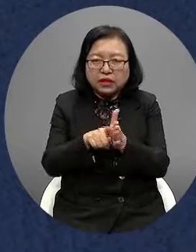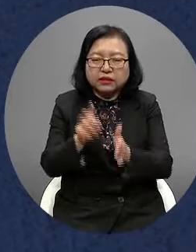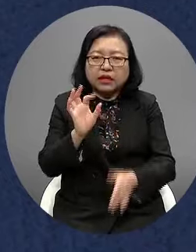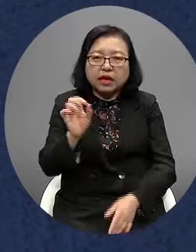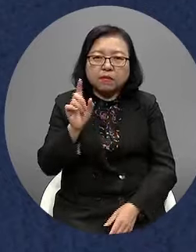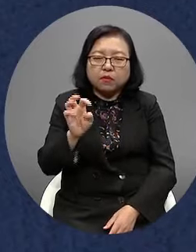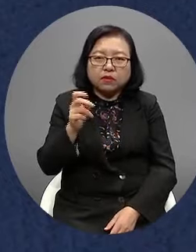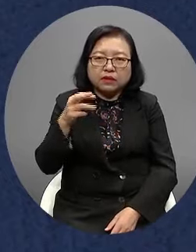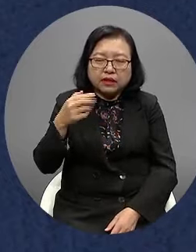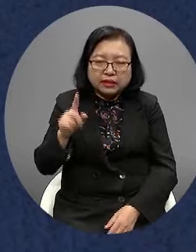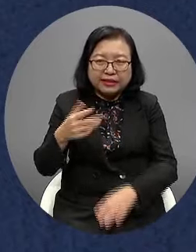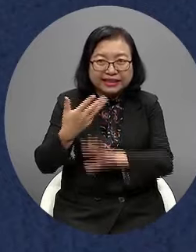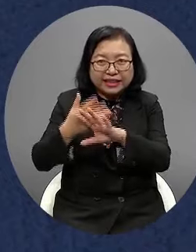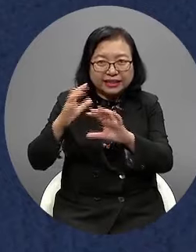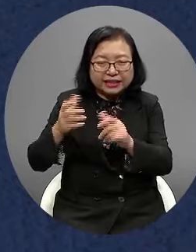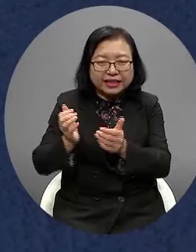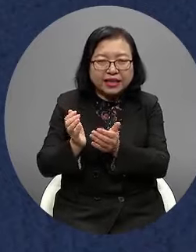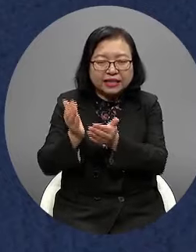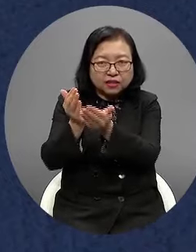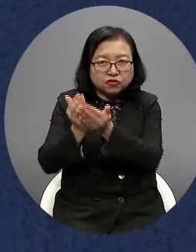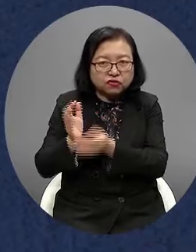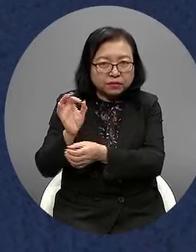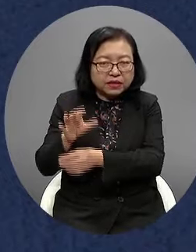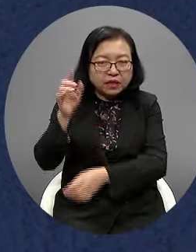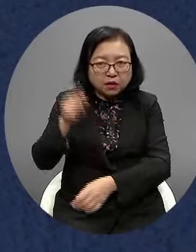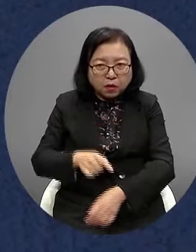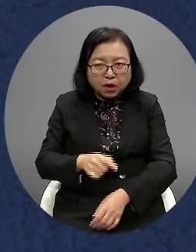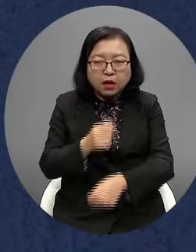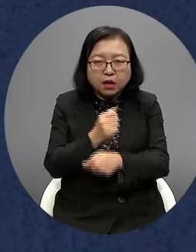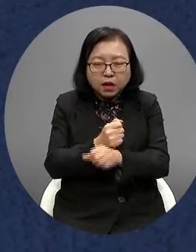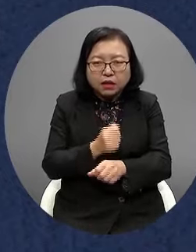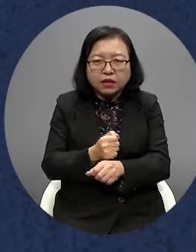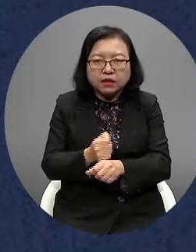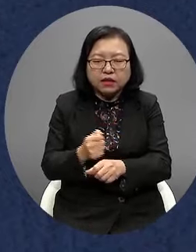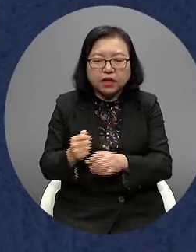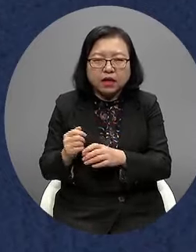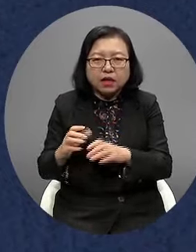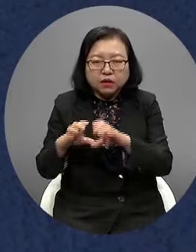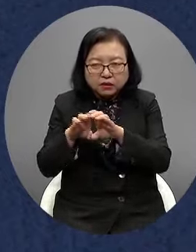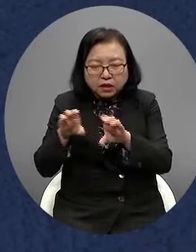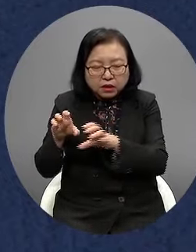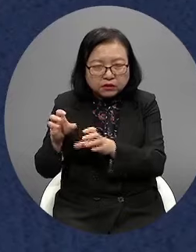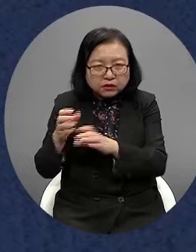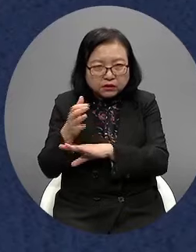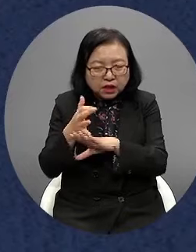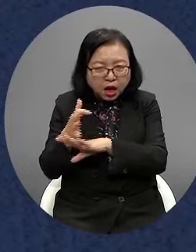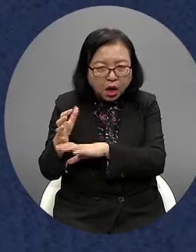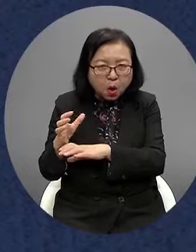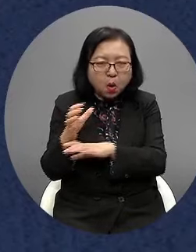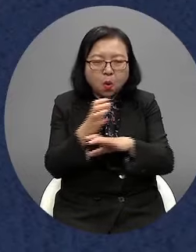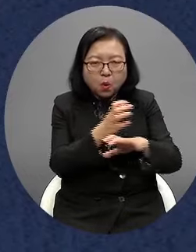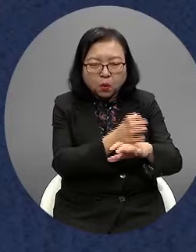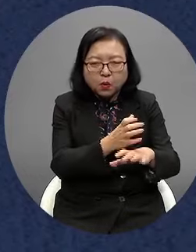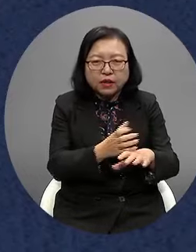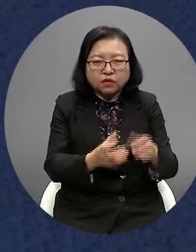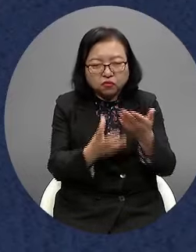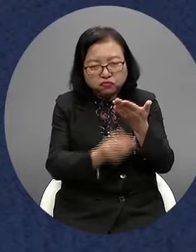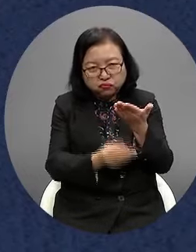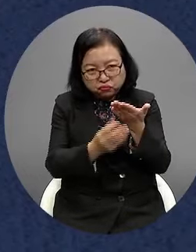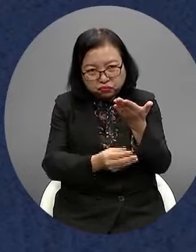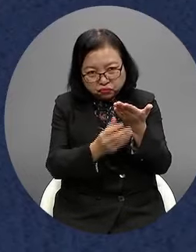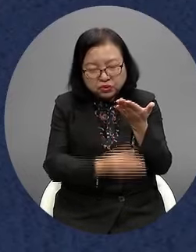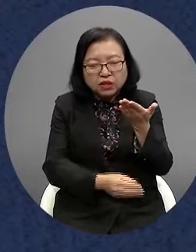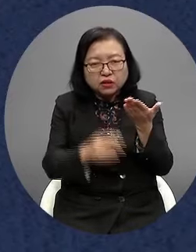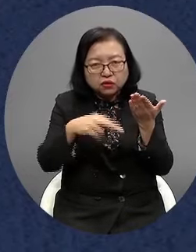해외 석유화학 공장에서 수입해 오는데 탱크 차량으로 내륙으로 옮겨진 뒤 저장소에서 추출된 수소는 순도 과정을